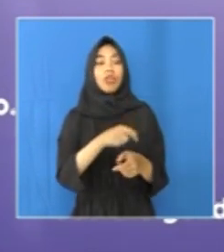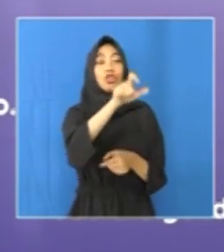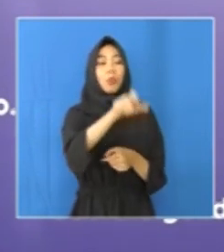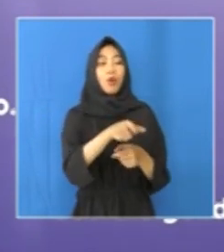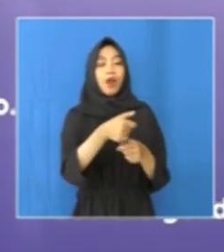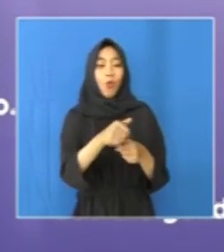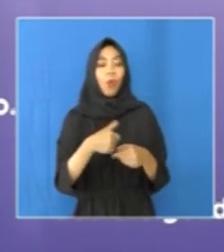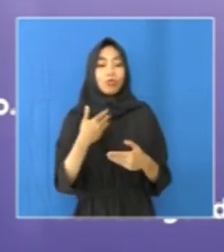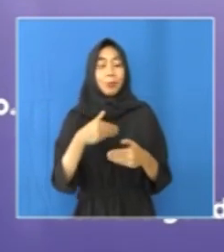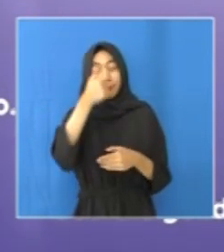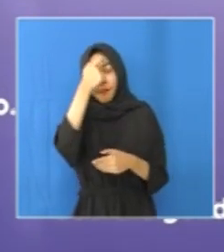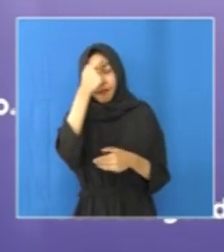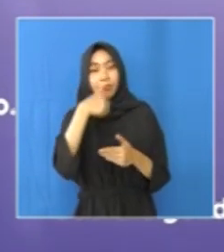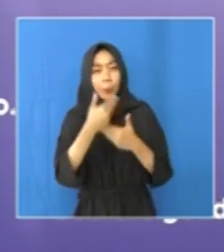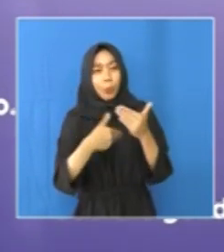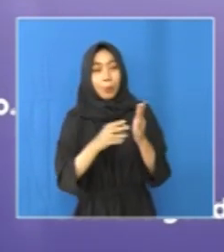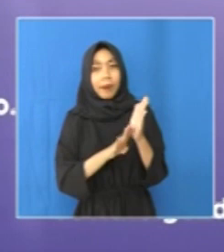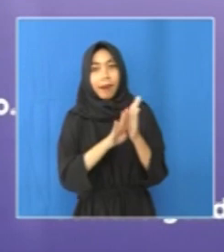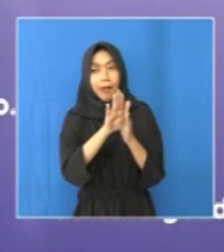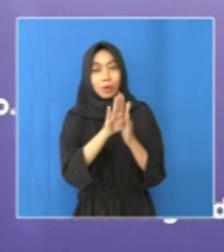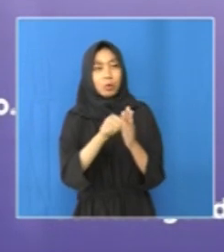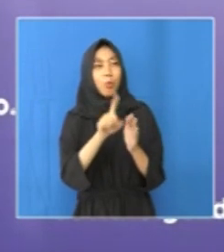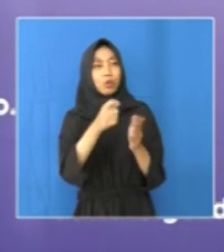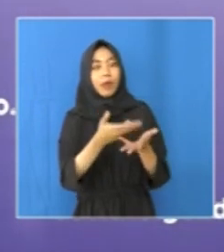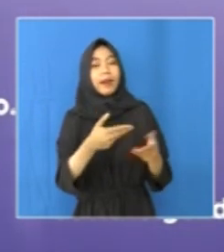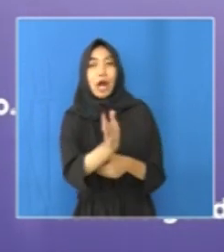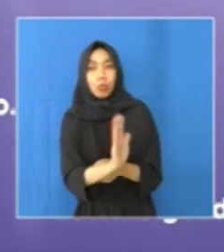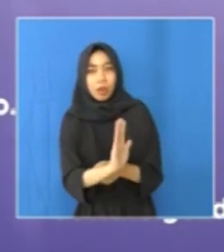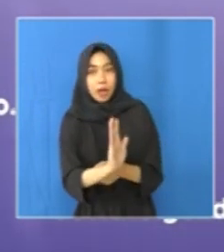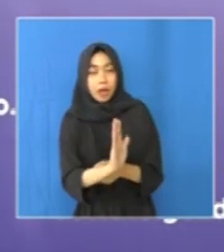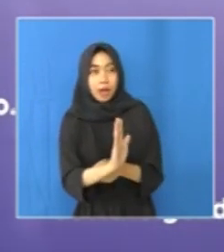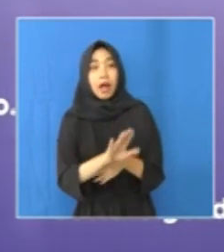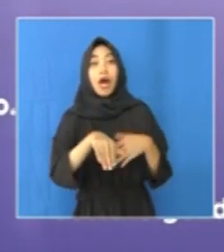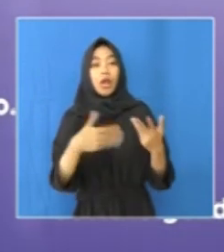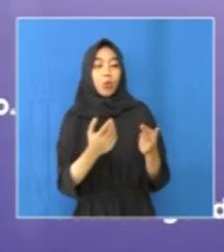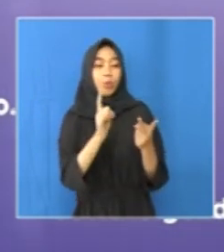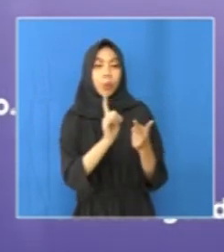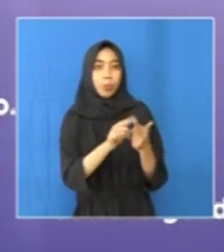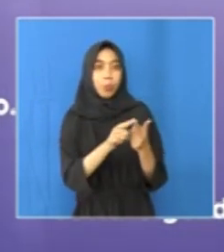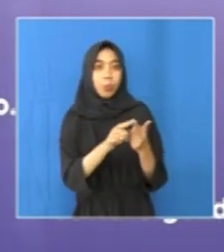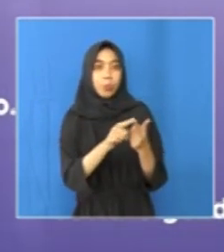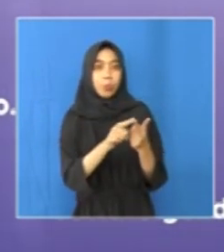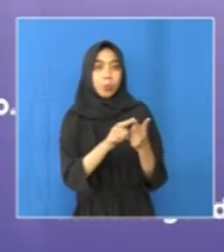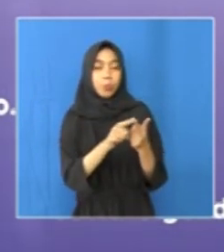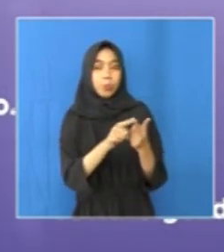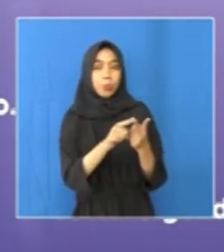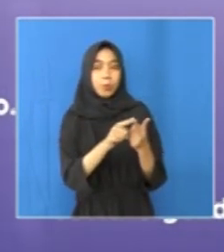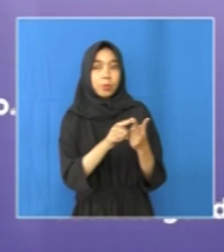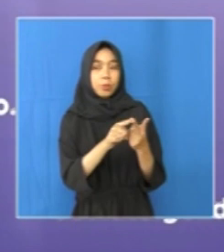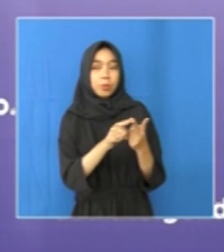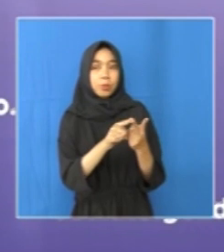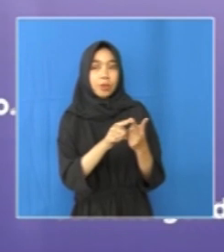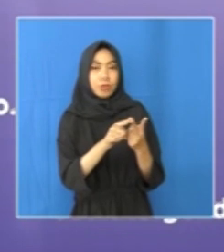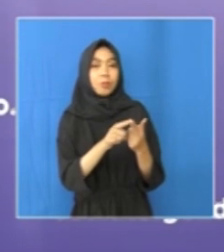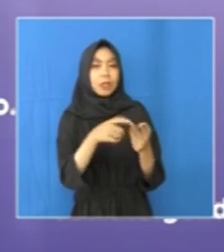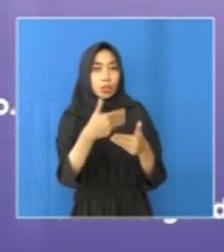yang sudah membaik dan tidak membutuhkan layanan rumah sakit lagi Kemudian yang kedua secara serial